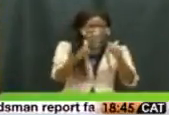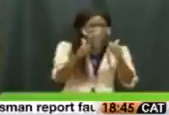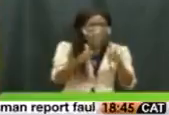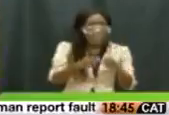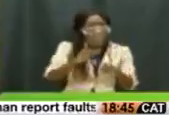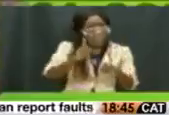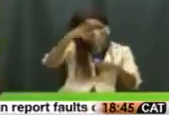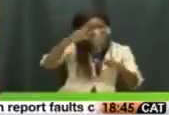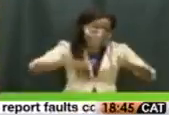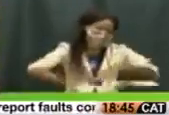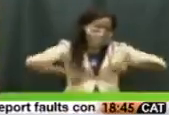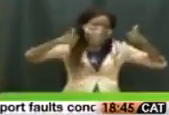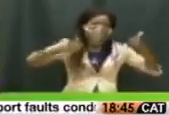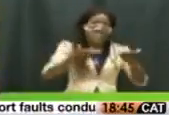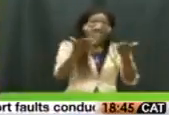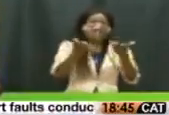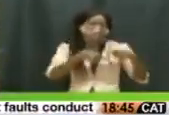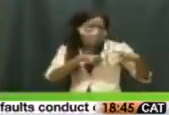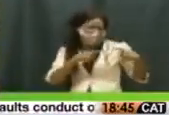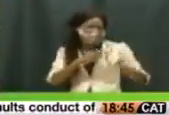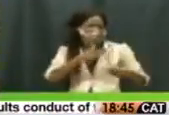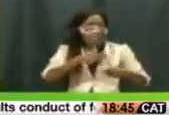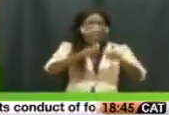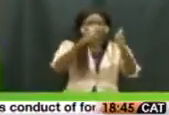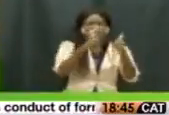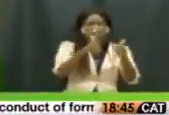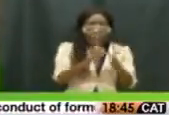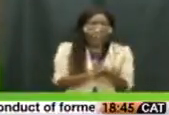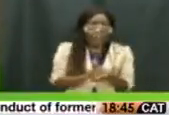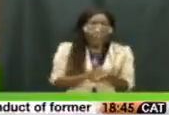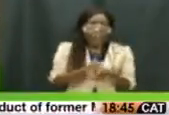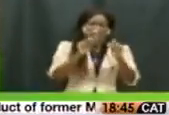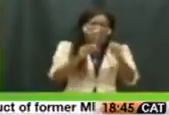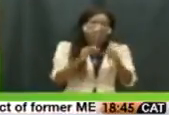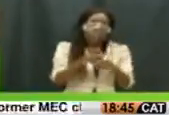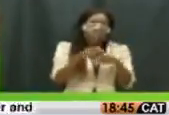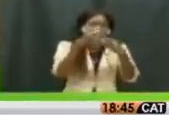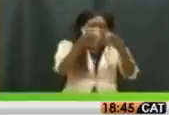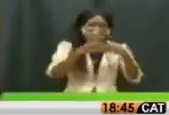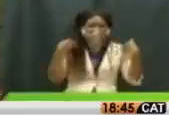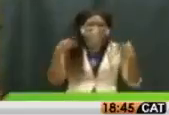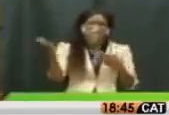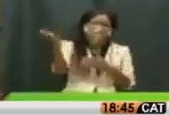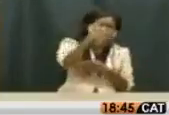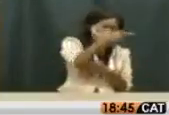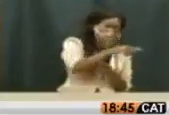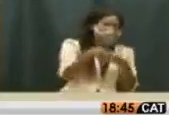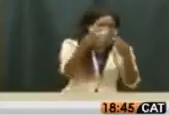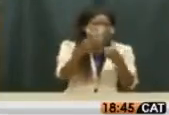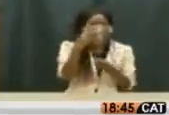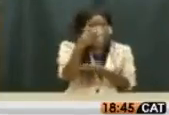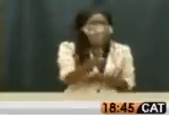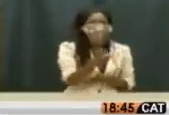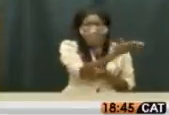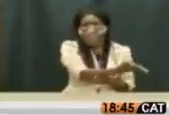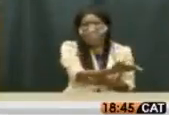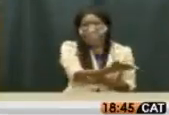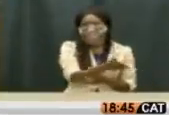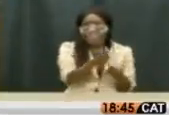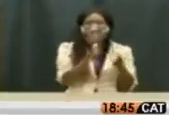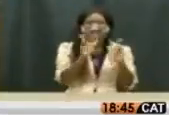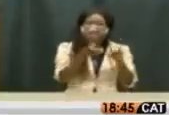anapulumuka ali ndi moyo the surviving athonge kubwera panopo kuti azapange ma testimony ndipo tingowalimbikisa